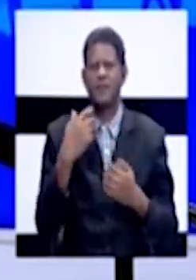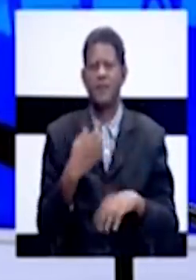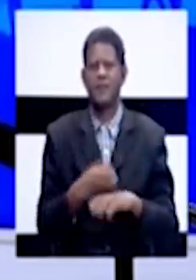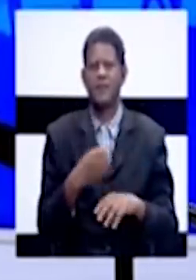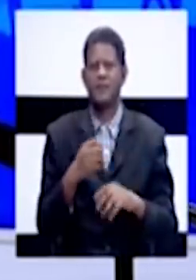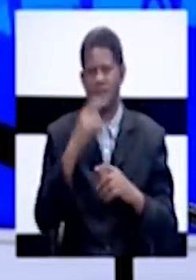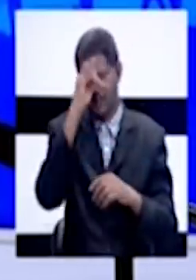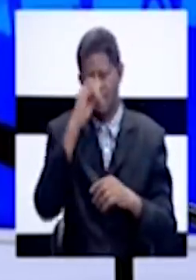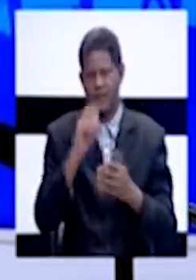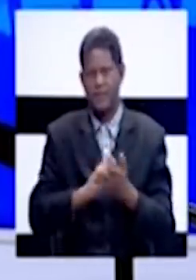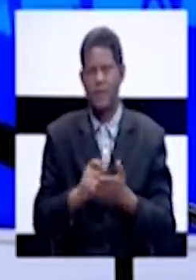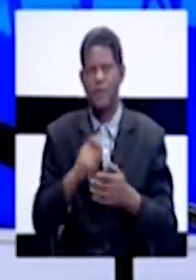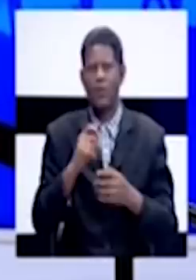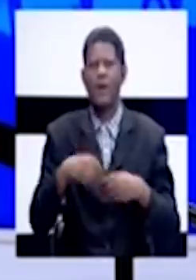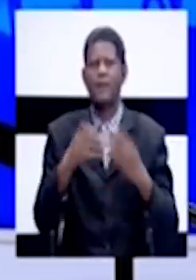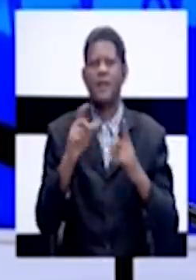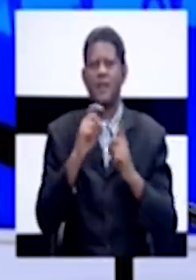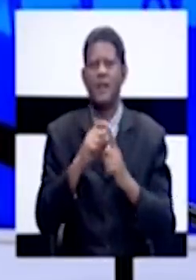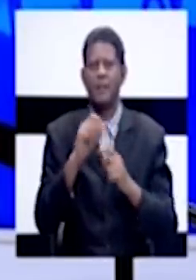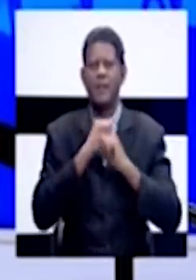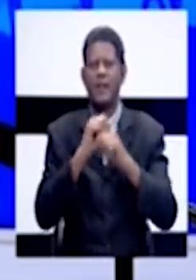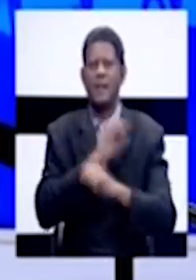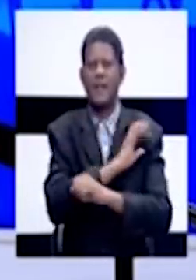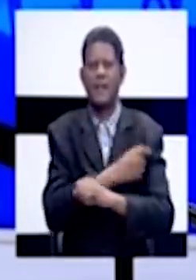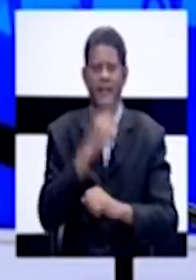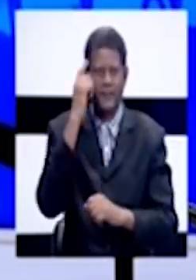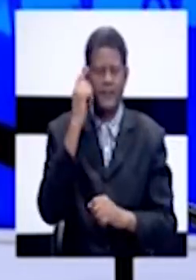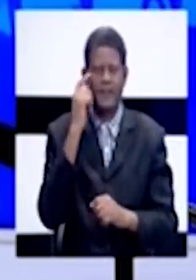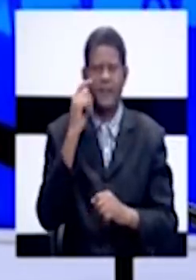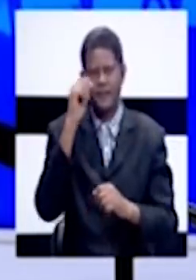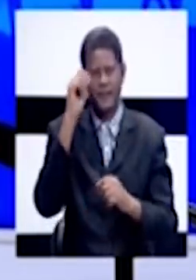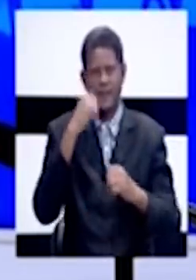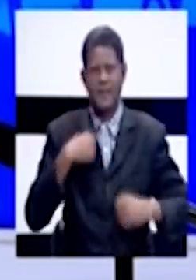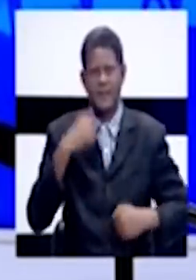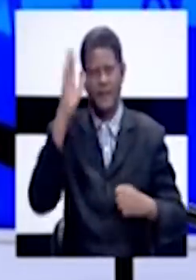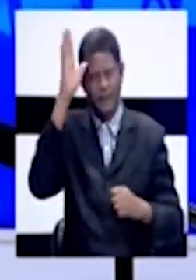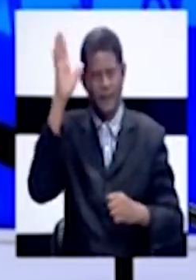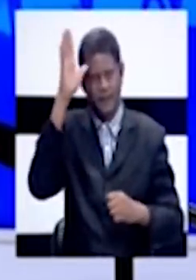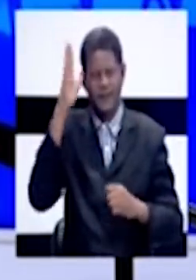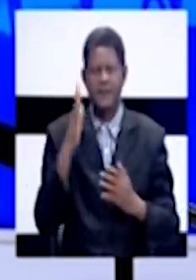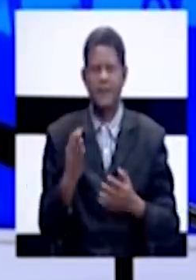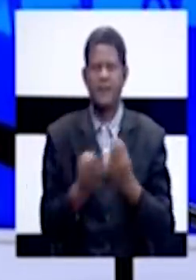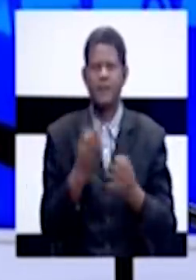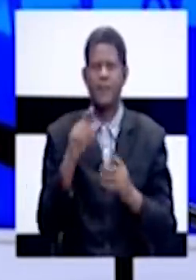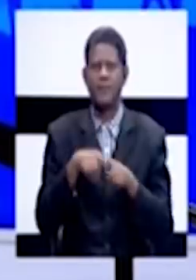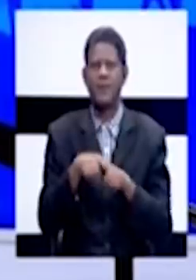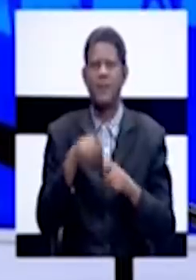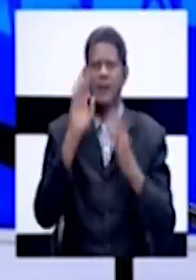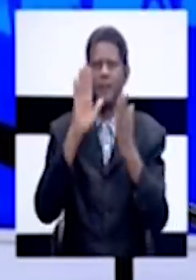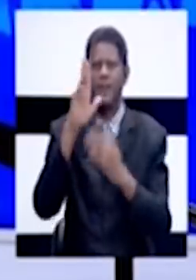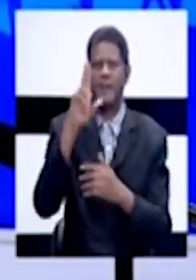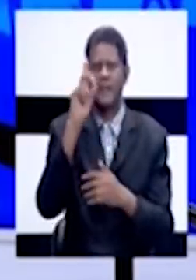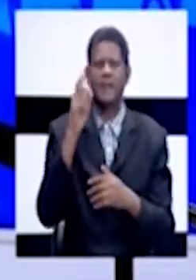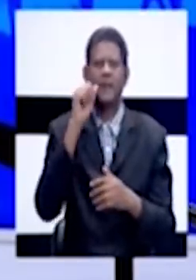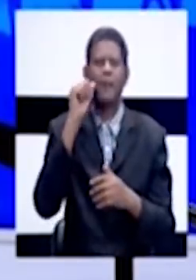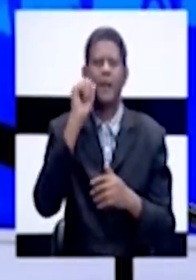كم استمزجبن وهاب قال حالتات مكل خال تجراي تقال لاي جبرة جبرة صديق جلس أملهم بتمسها سالي أب جنبار رايا